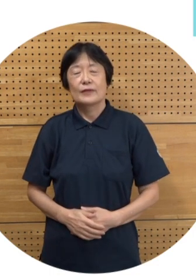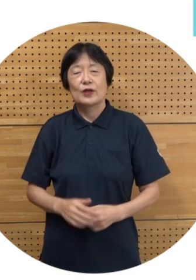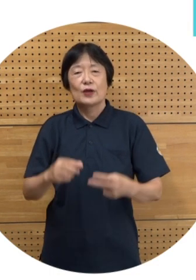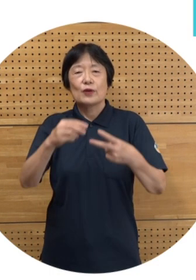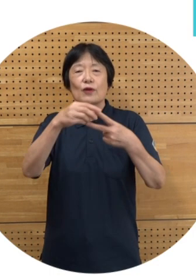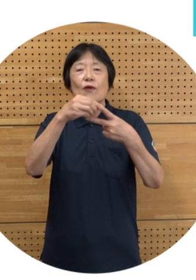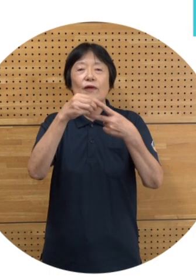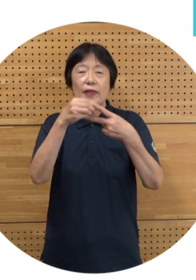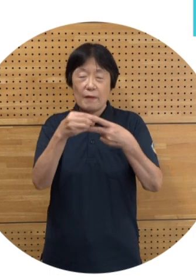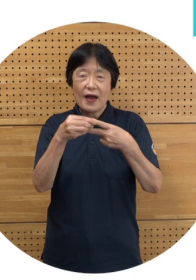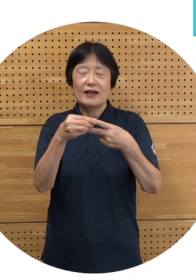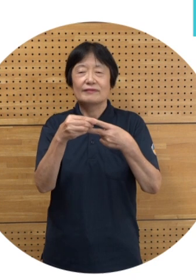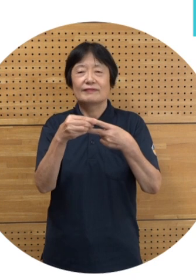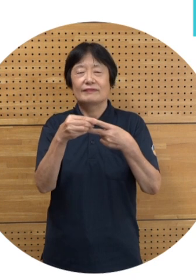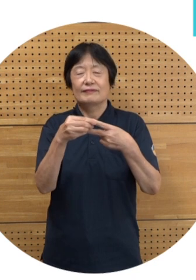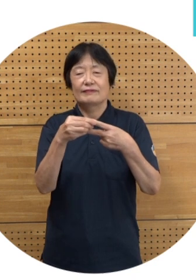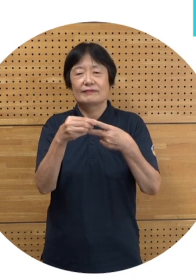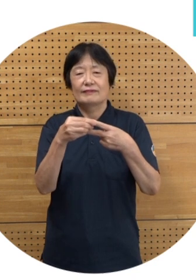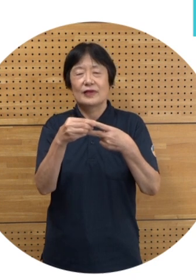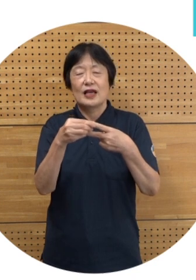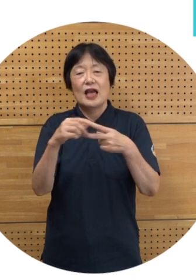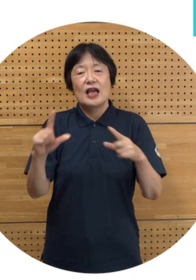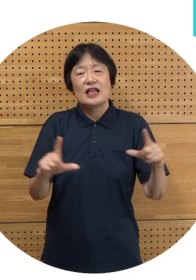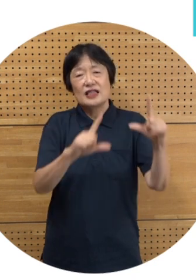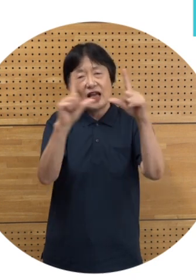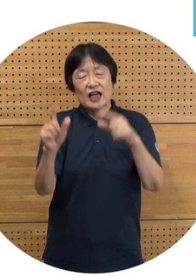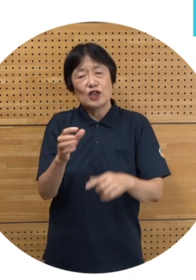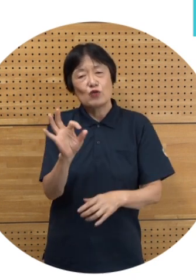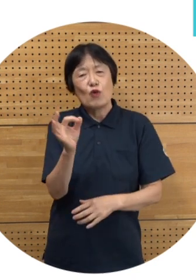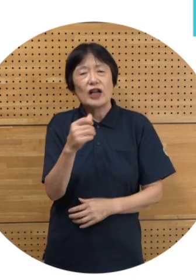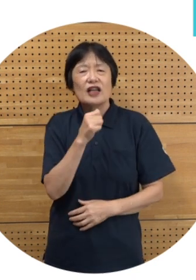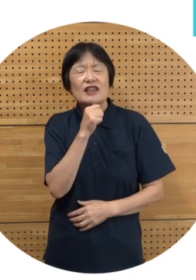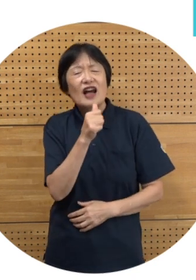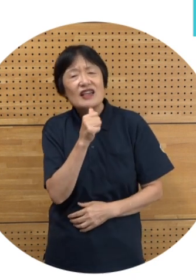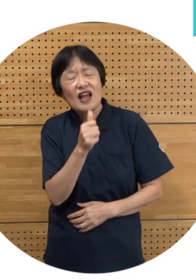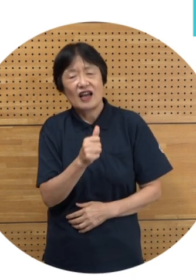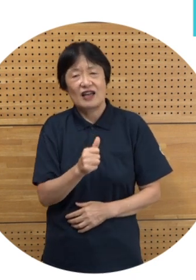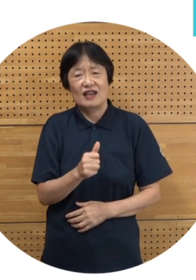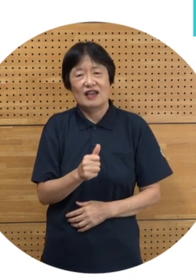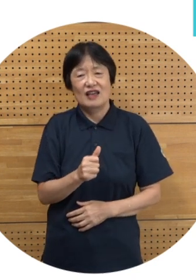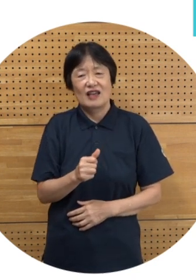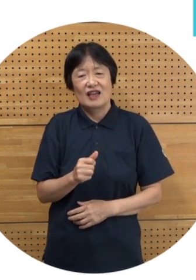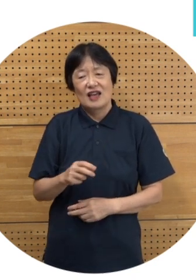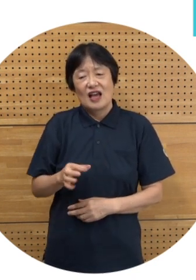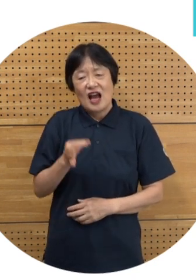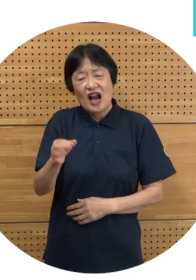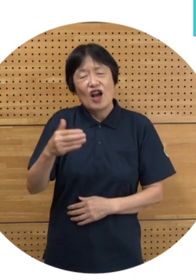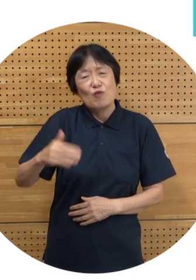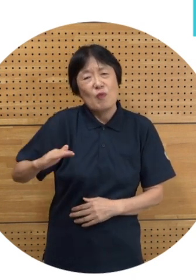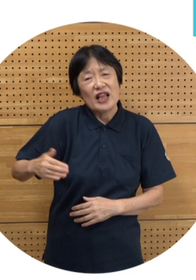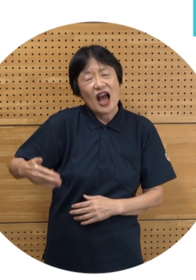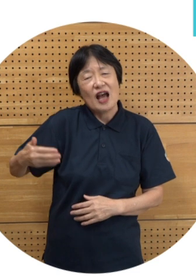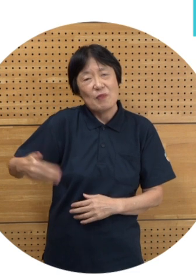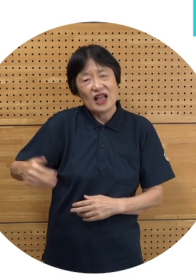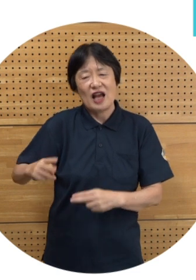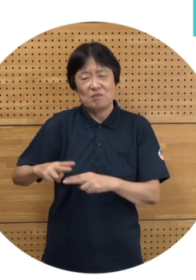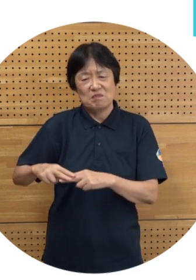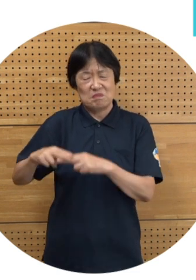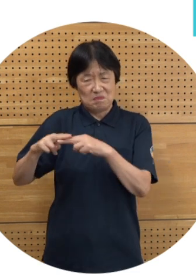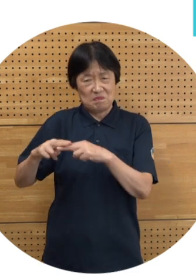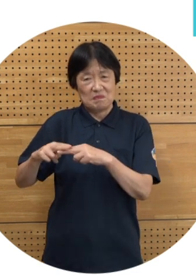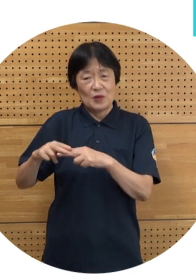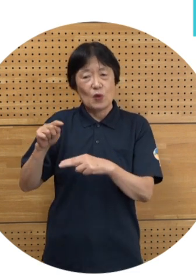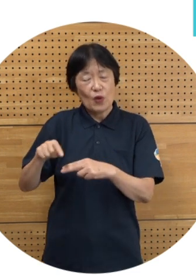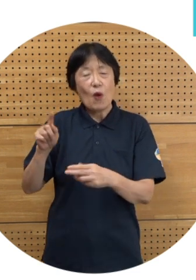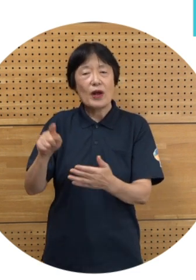家計改善支援事業では、生活費が足りない方、滞納がかさんでいる方などの解決を、家